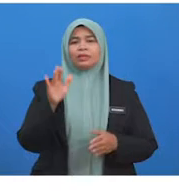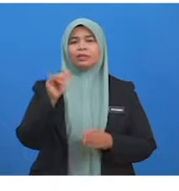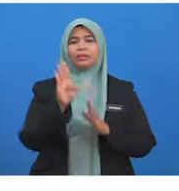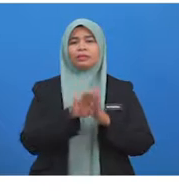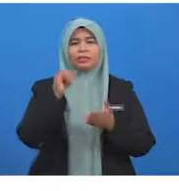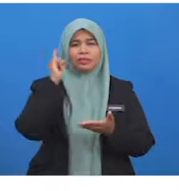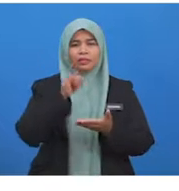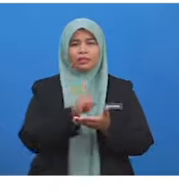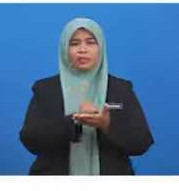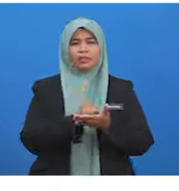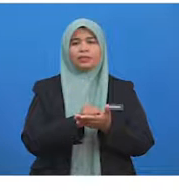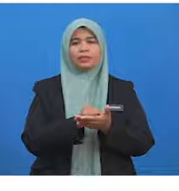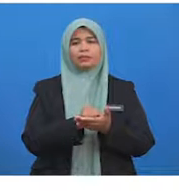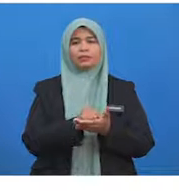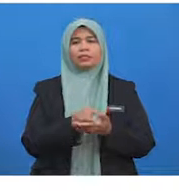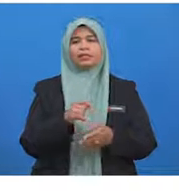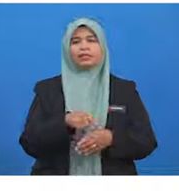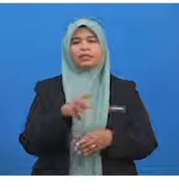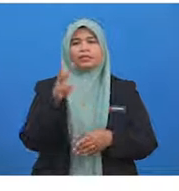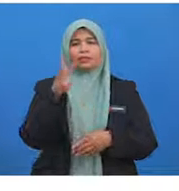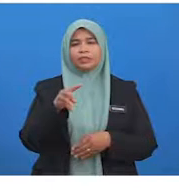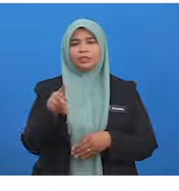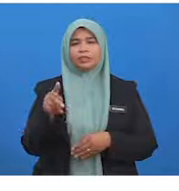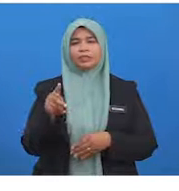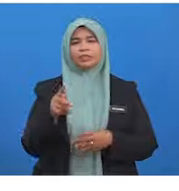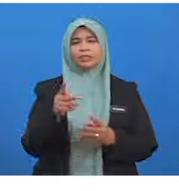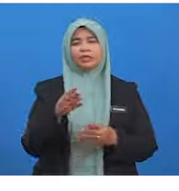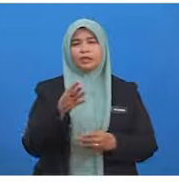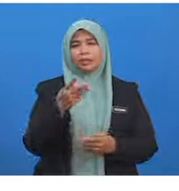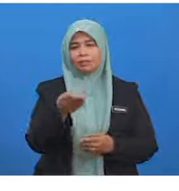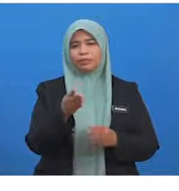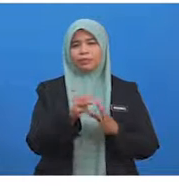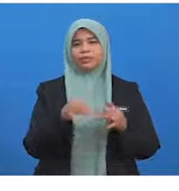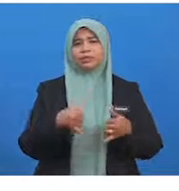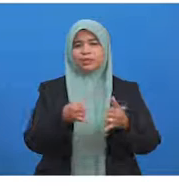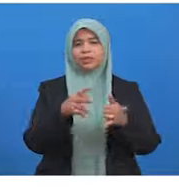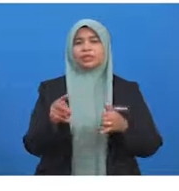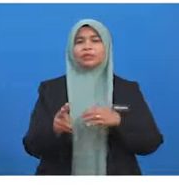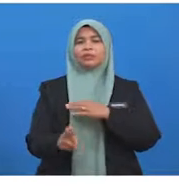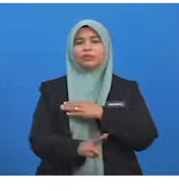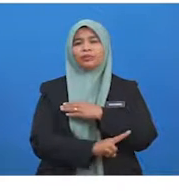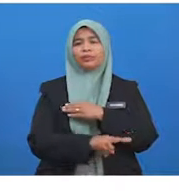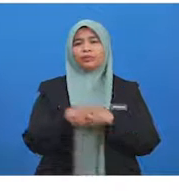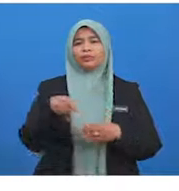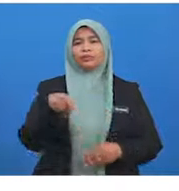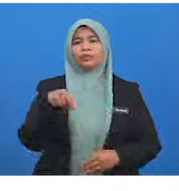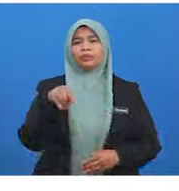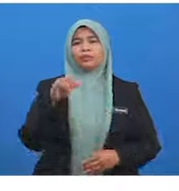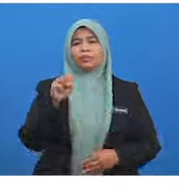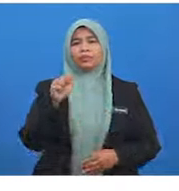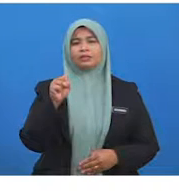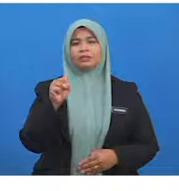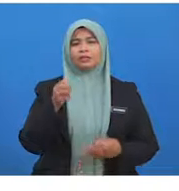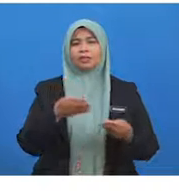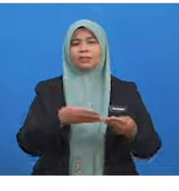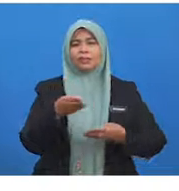beriman, kewajipan kamu menjalankan hukuman qisas, balasan yang seimbang